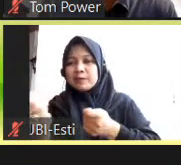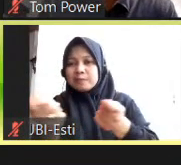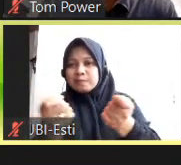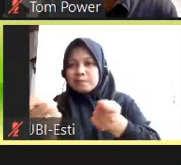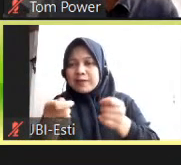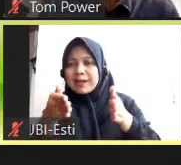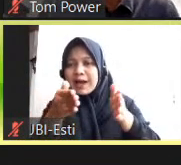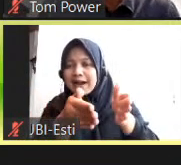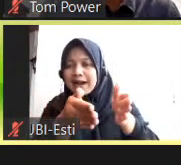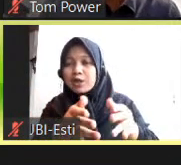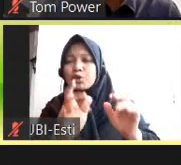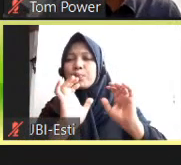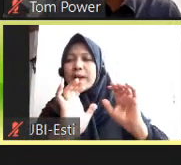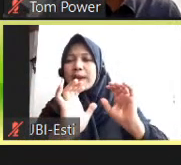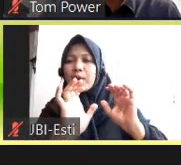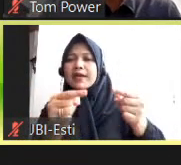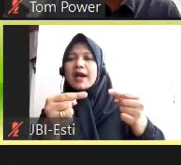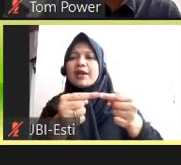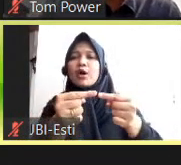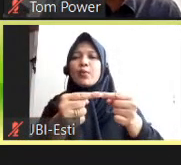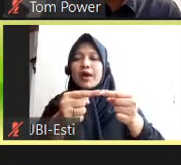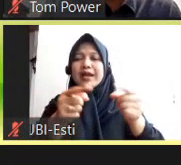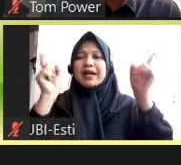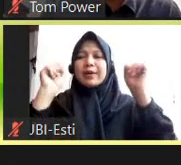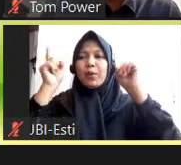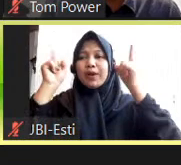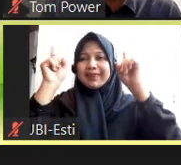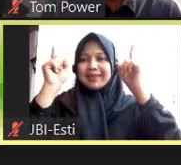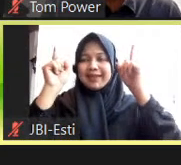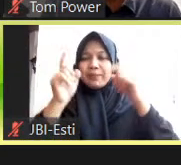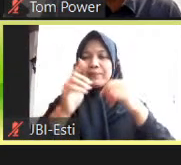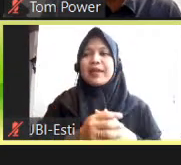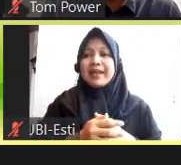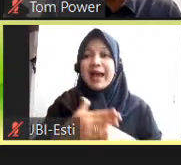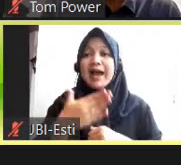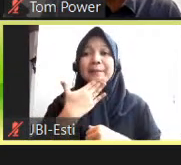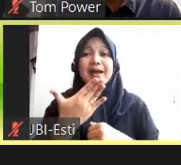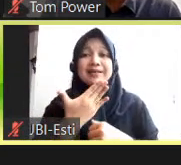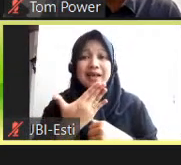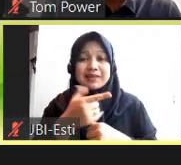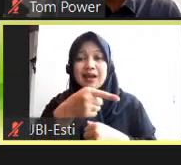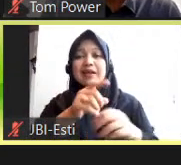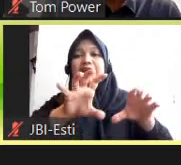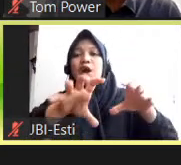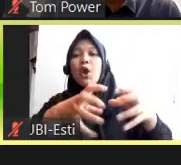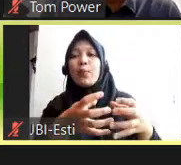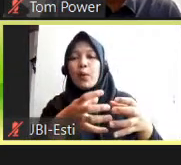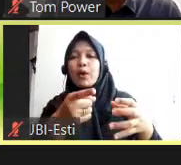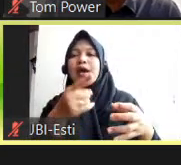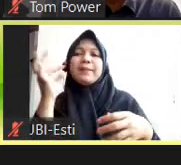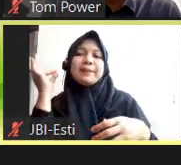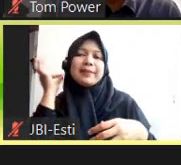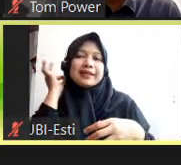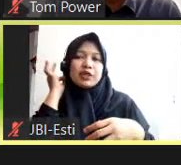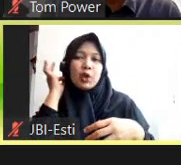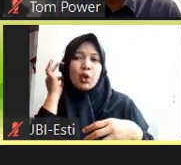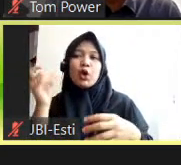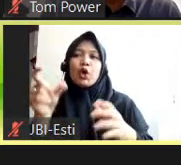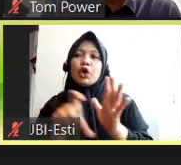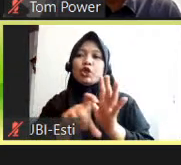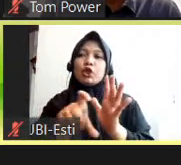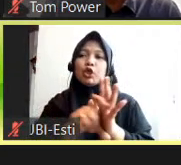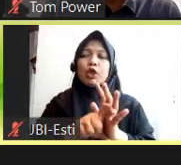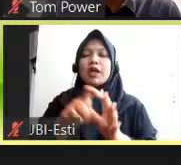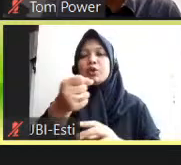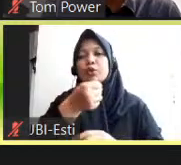Target dari serangan cyber terarah ini adalah kelompok berisiko, yaitu para jurnalis, akademisi, aktivis mahasiswa, pembela